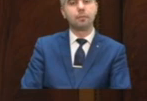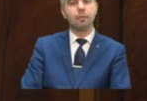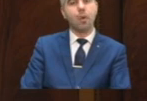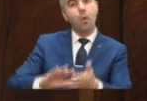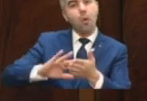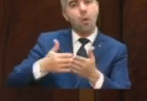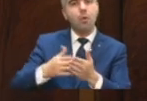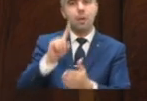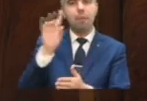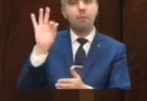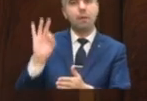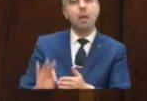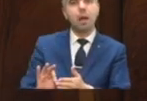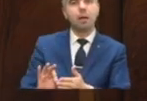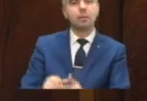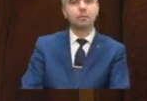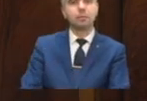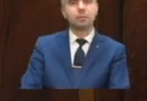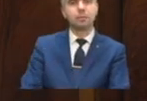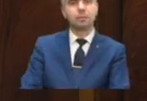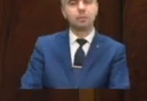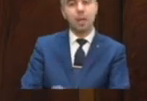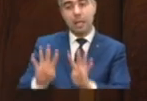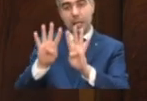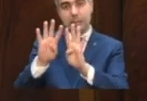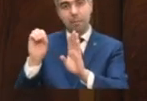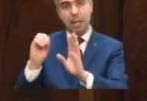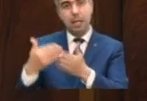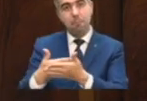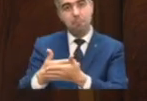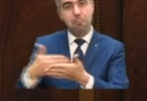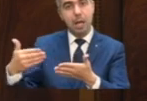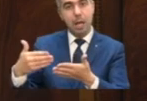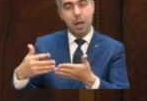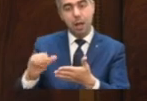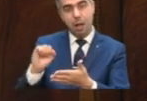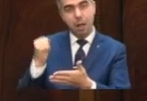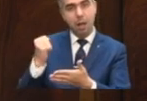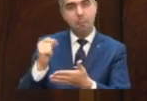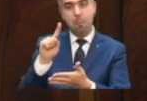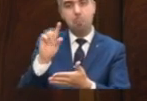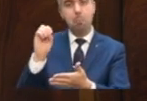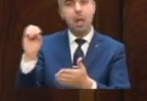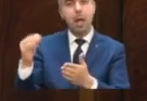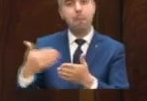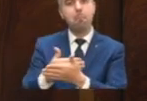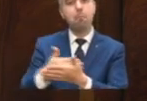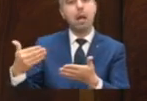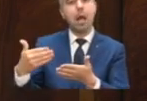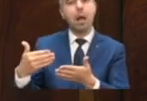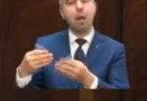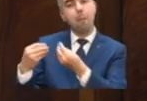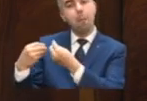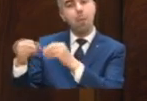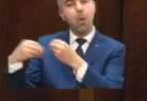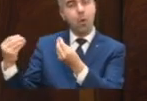نهائية. هاد 80 مليار اللي كانت غادي تكون هاد العام 100 مليار ديال الدرهم ديال التصدير،